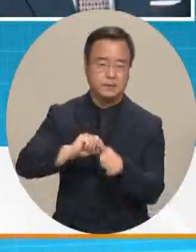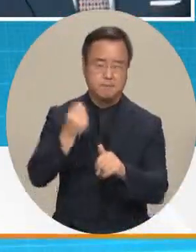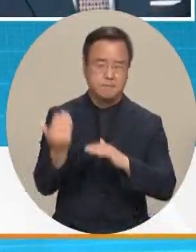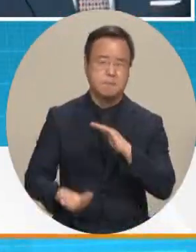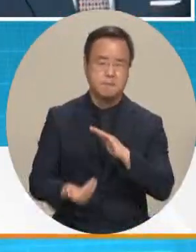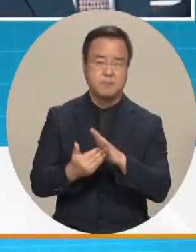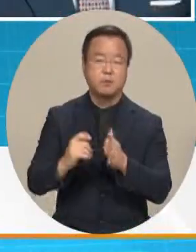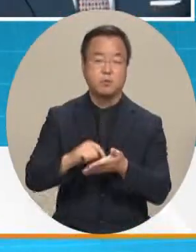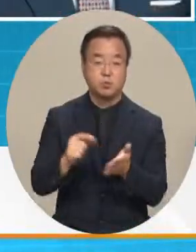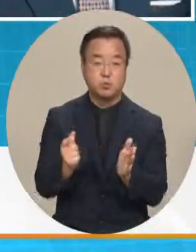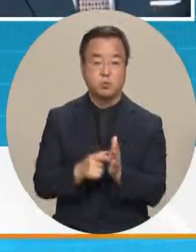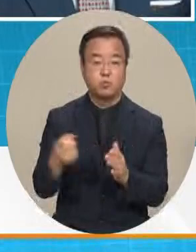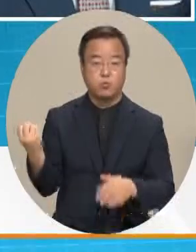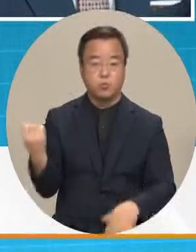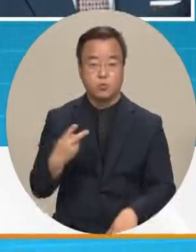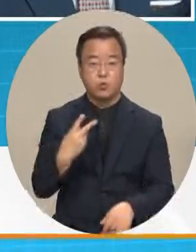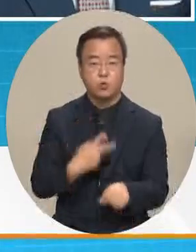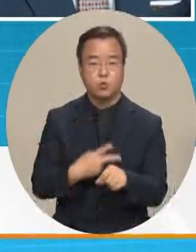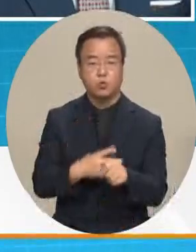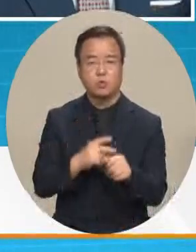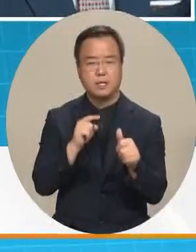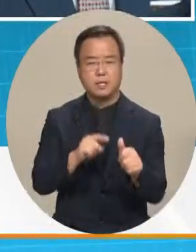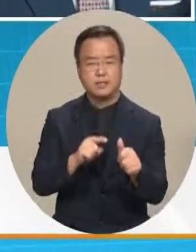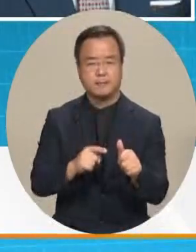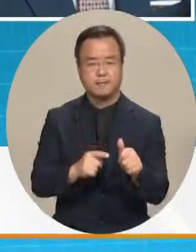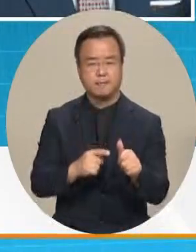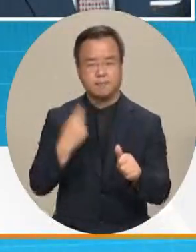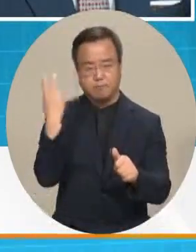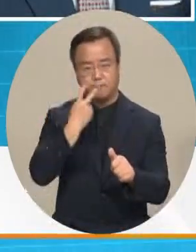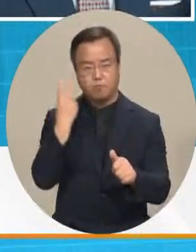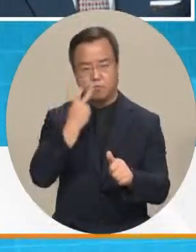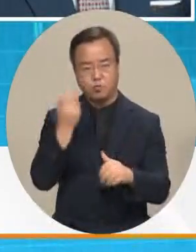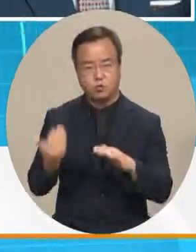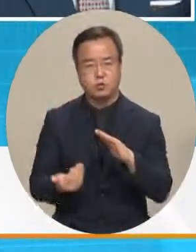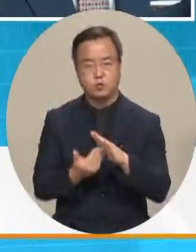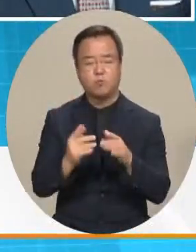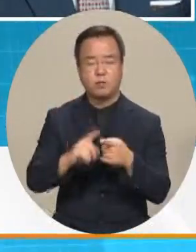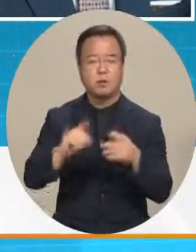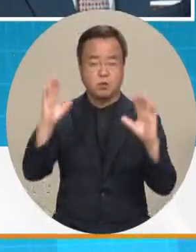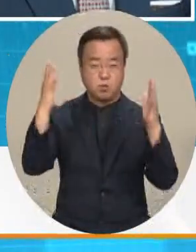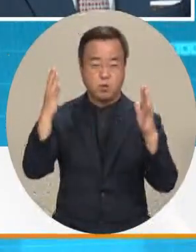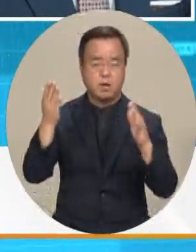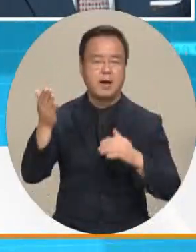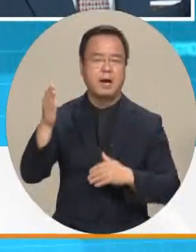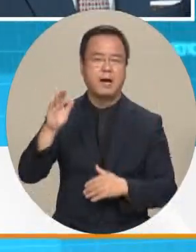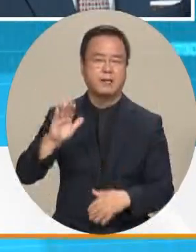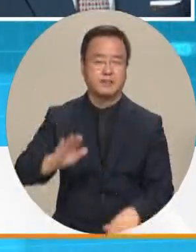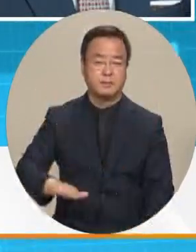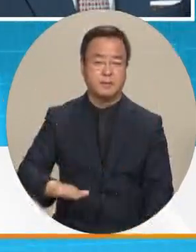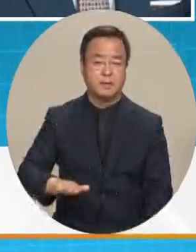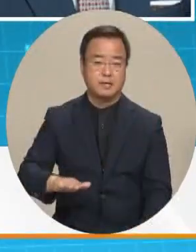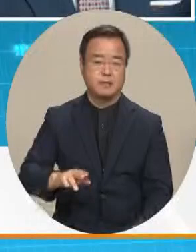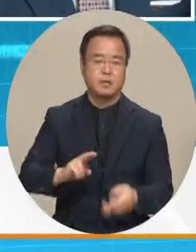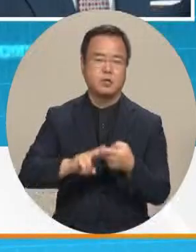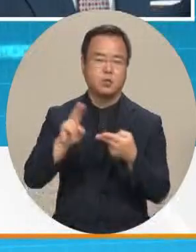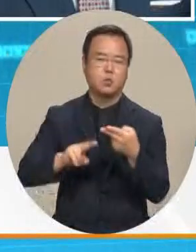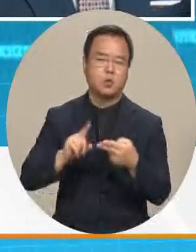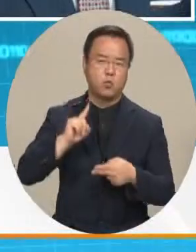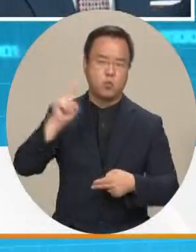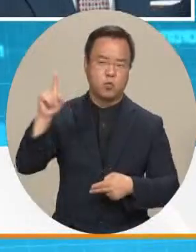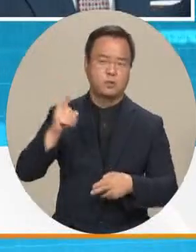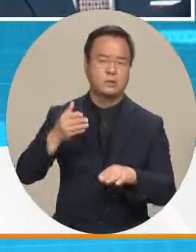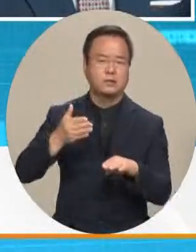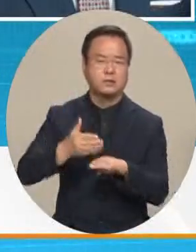내렸구요 그리고 교사에게도 최대한의 보호 조치를 내린 것에 대해서는 환영합니다 단 그 형사고서는